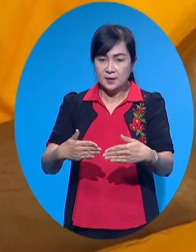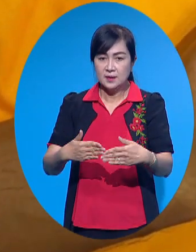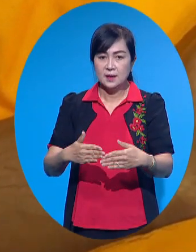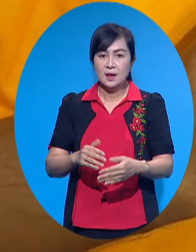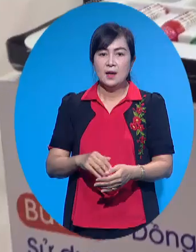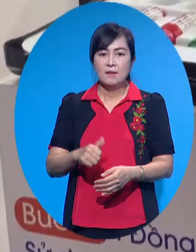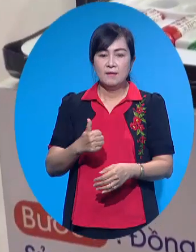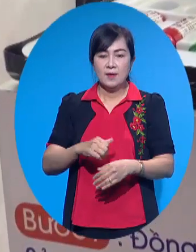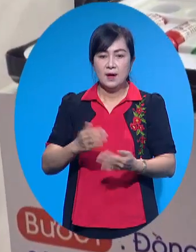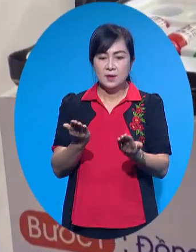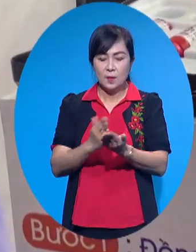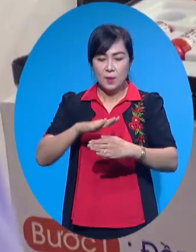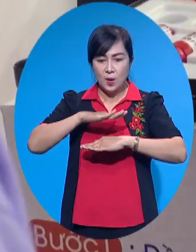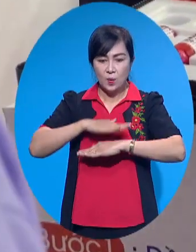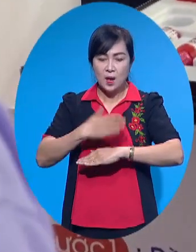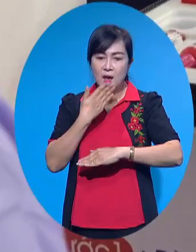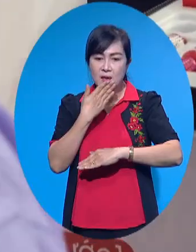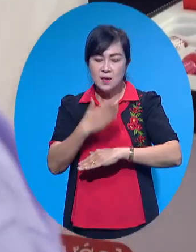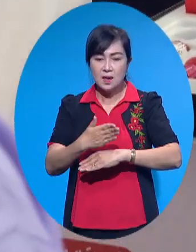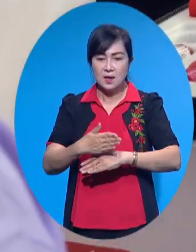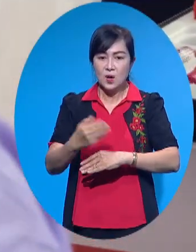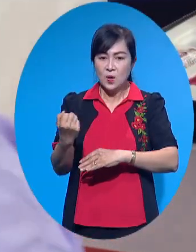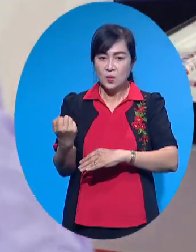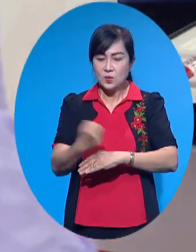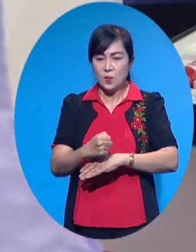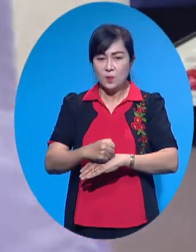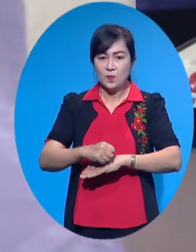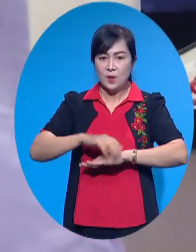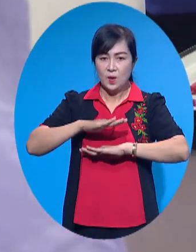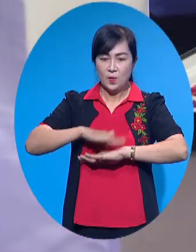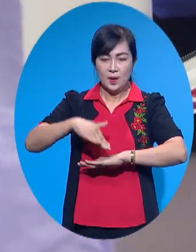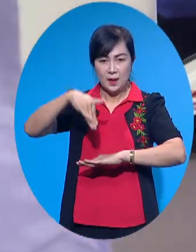vận hành và đọc kết quả đơn giản hơn mà vẫn cho độ nhạy và độ đặc hiệu đạt mức cao.